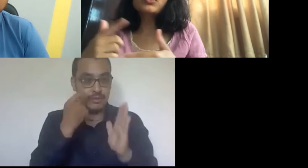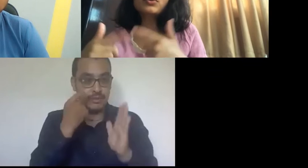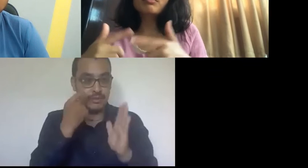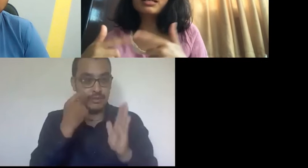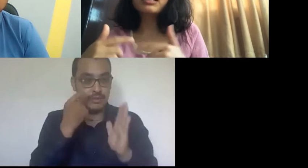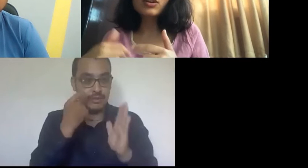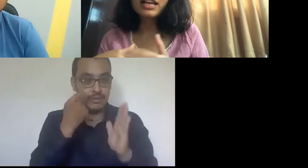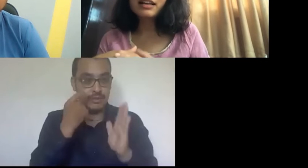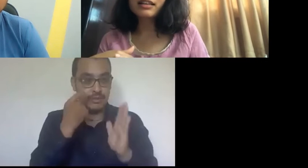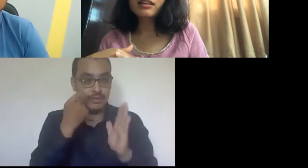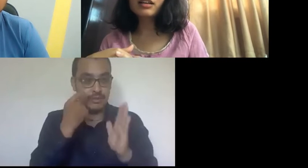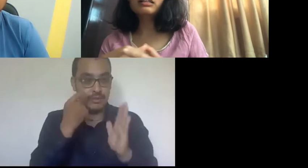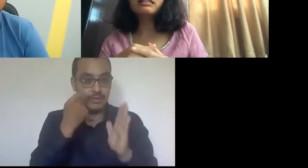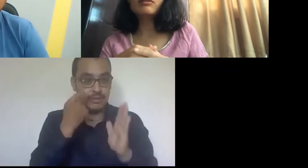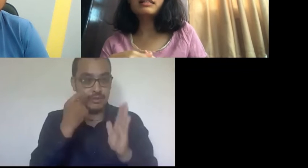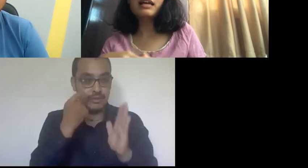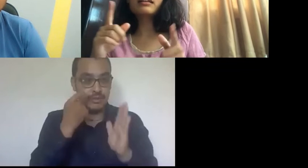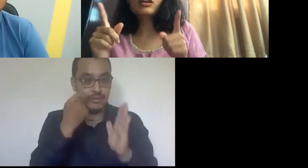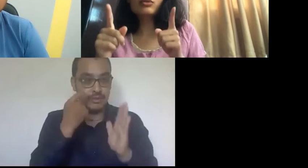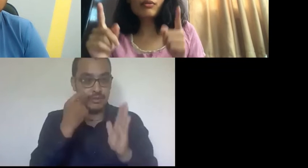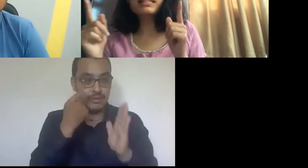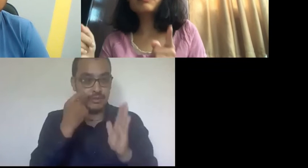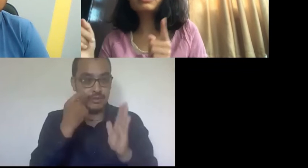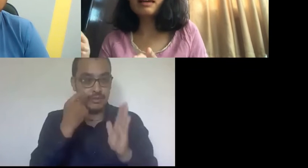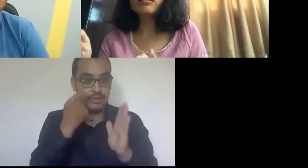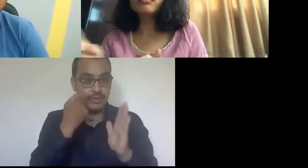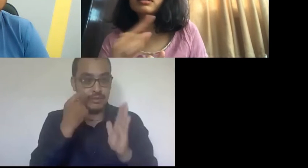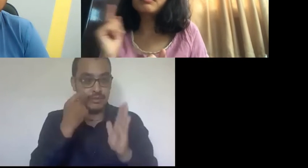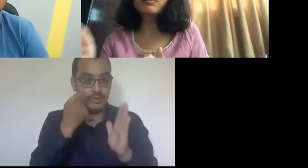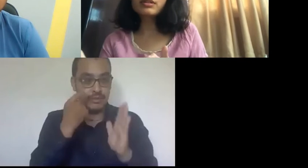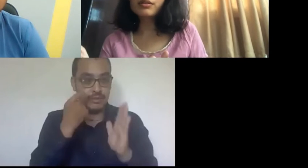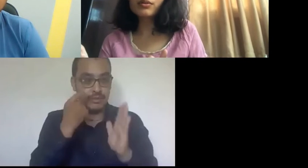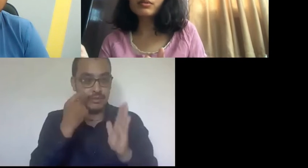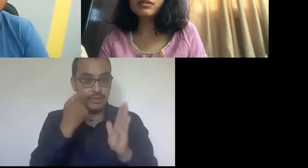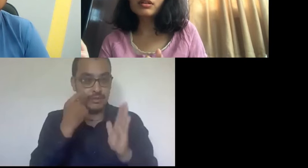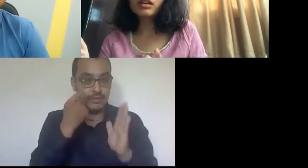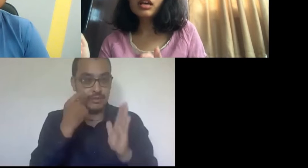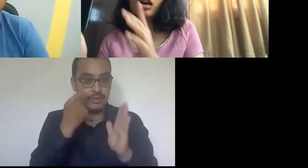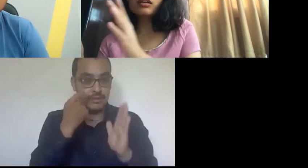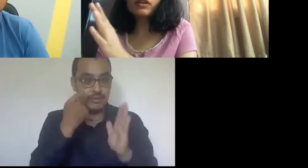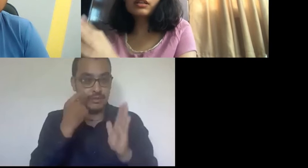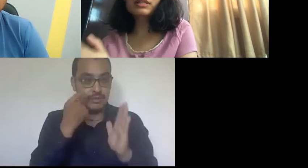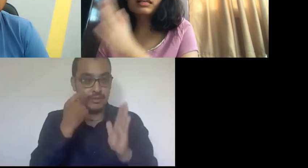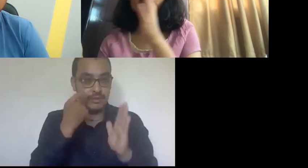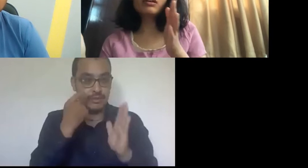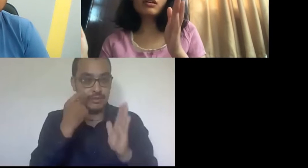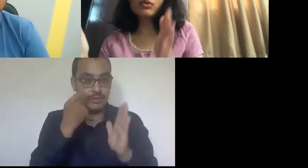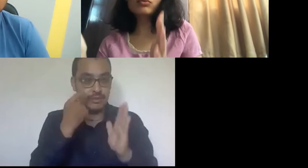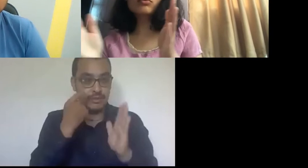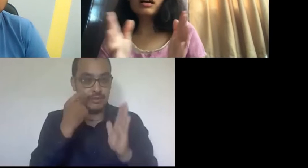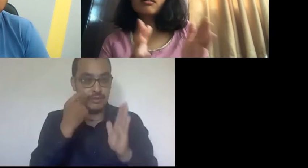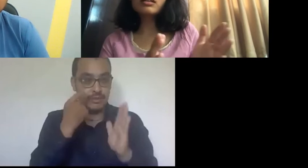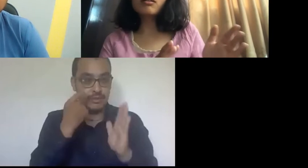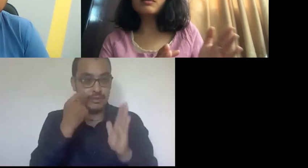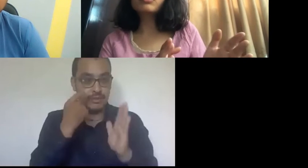12-1-2 बजीसम्म पनि सोसियल मिडिया चलाइराख्ने होइन त्यसले गर्दा जुन एउटा स्लिपिङ साइकल हुन्छ त्यसमा पनि डिस्टर्ब हुन्छ नि. अनि फेरि यो स्लिपिङ अब